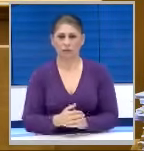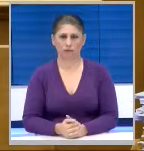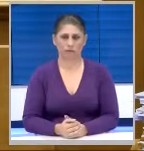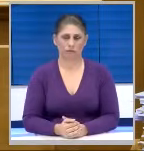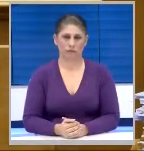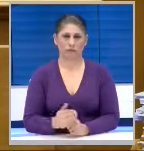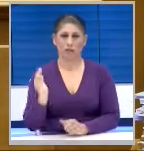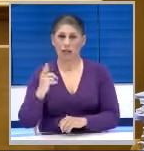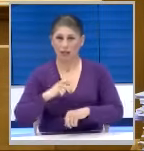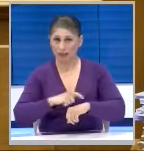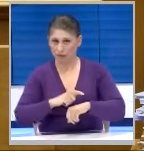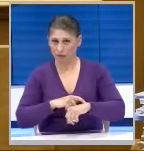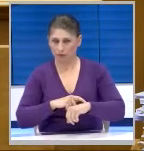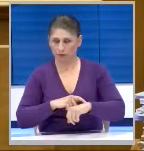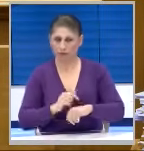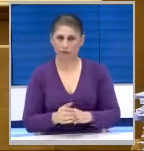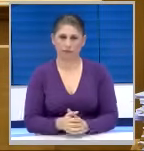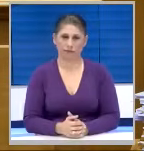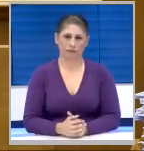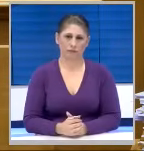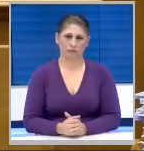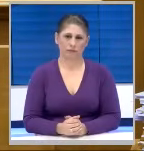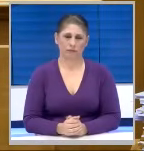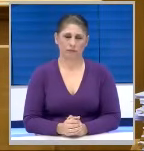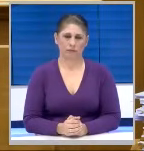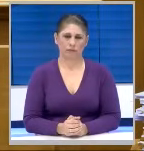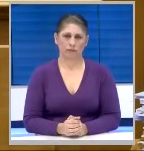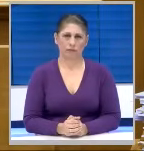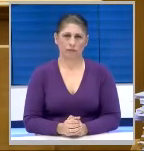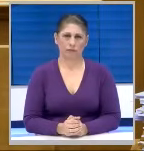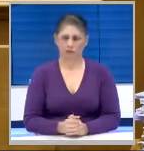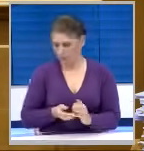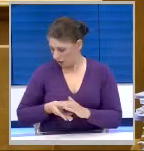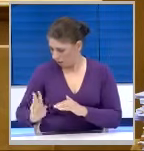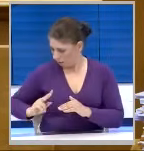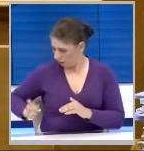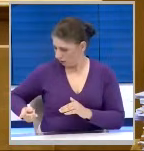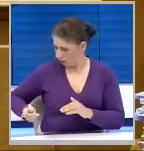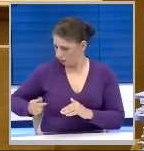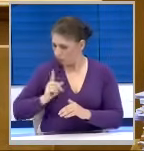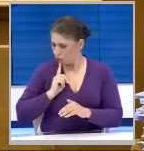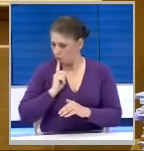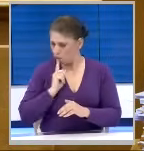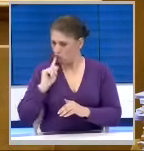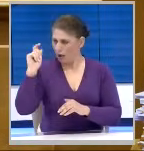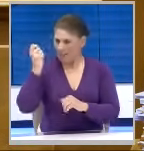κάποια στιγμή έφυγε από δίπλα μου σαν να ηλεκτρίστηκε